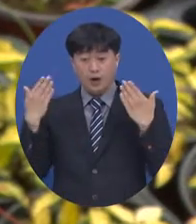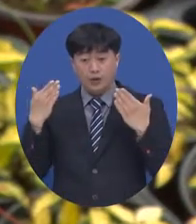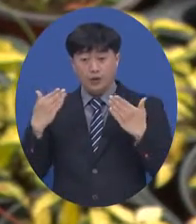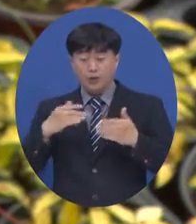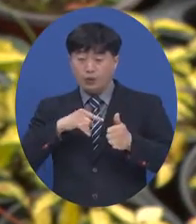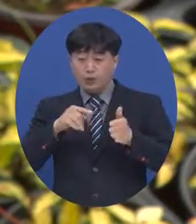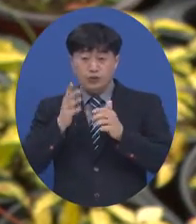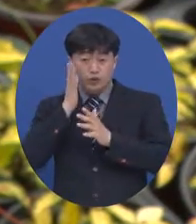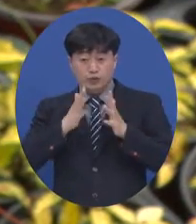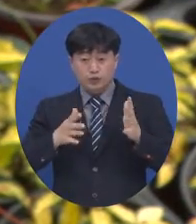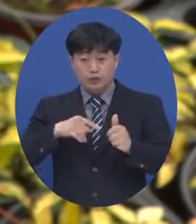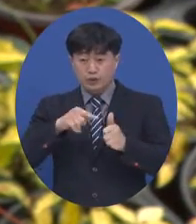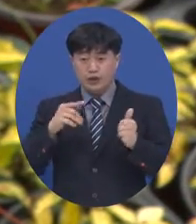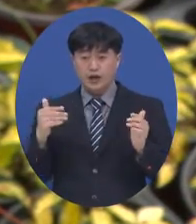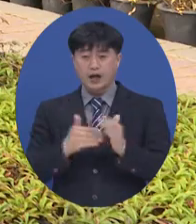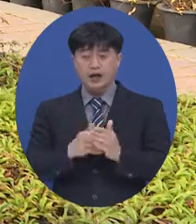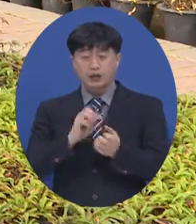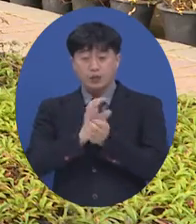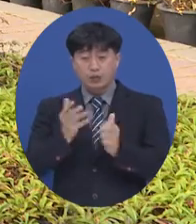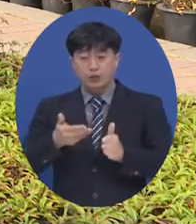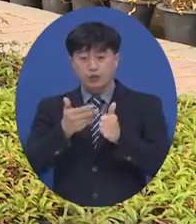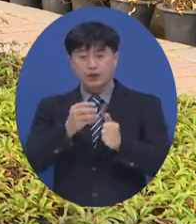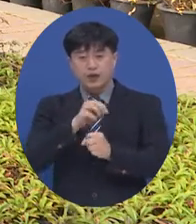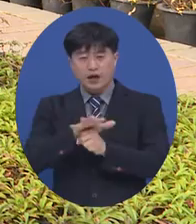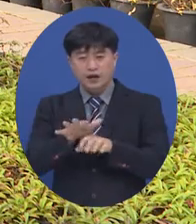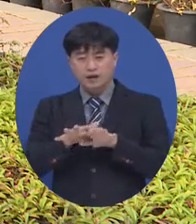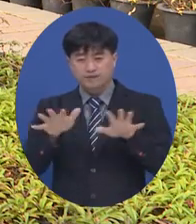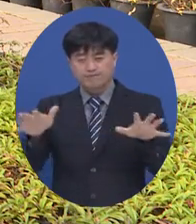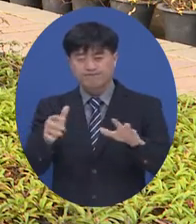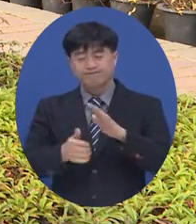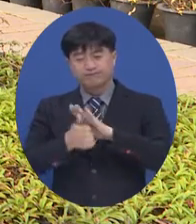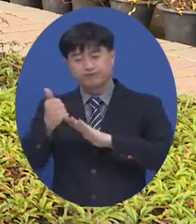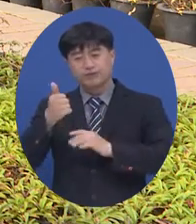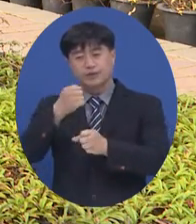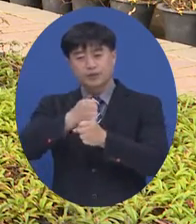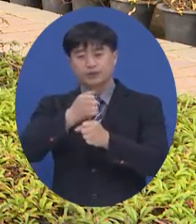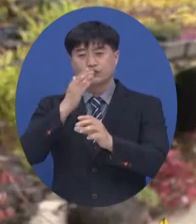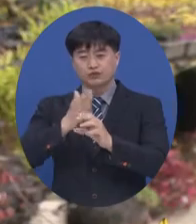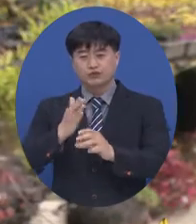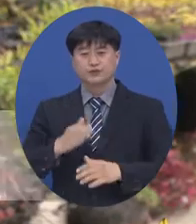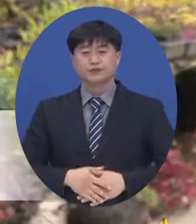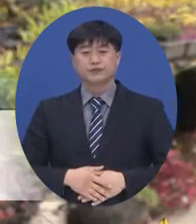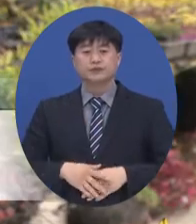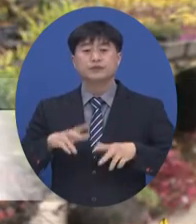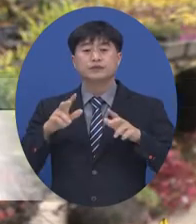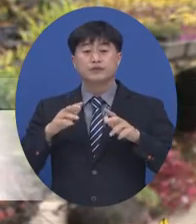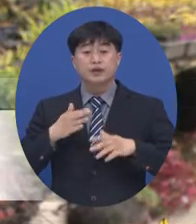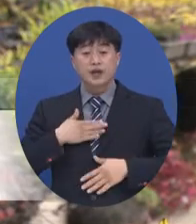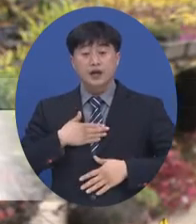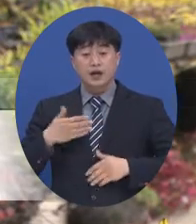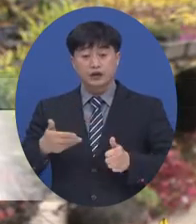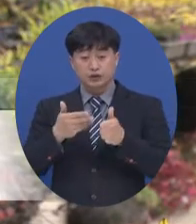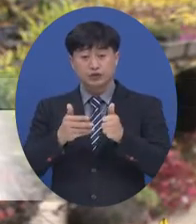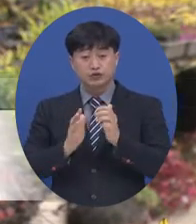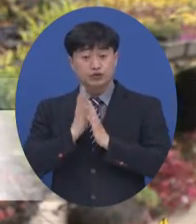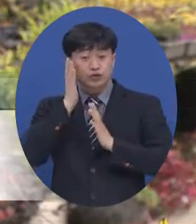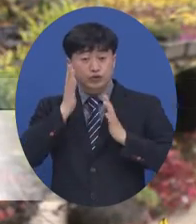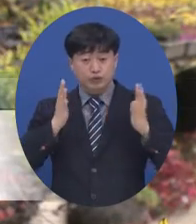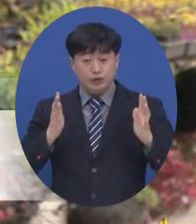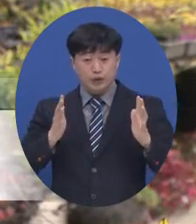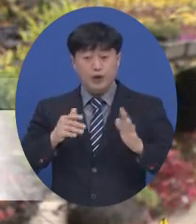교육까지 꼰 농사를 통해 다양한 분야로 뻗어 가며 희망 을 일구고 있습니다 제 재 식물이 파크론